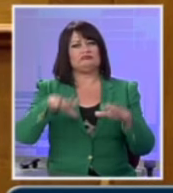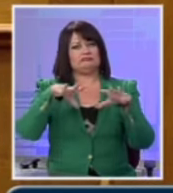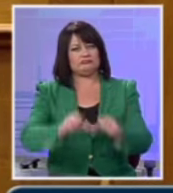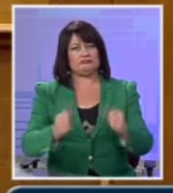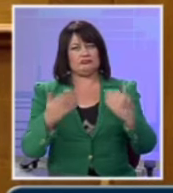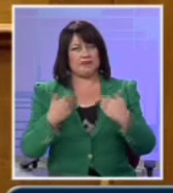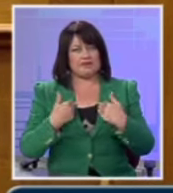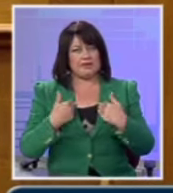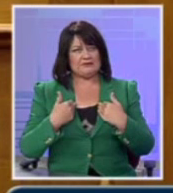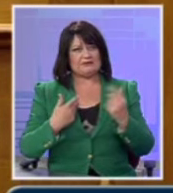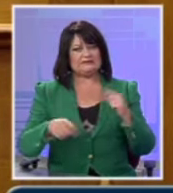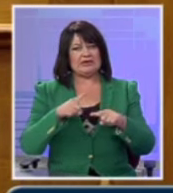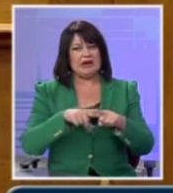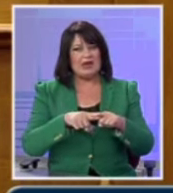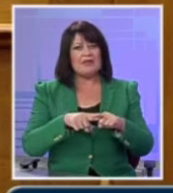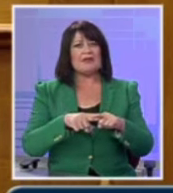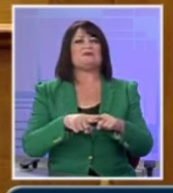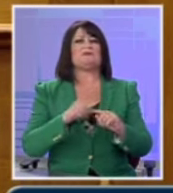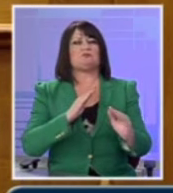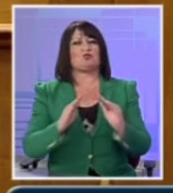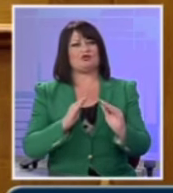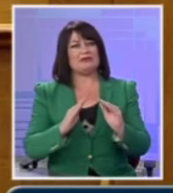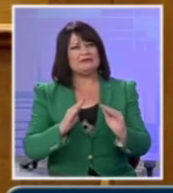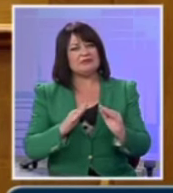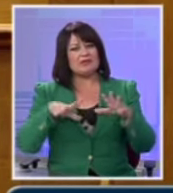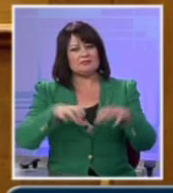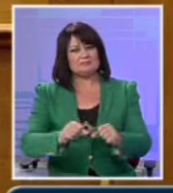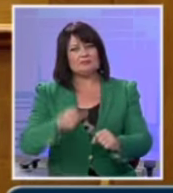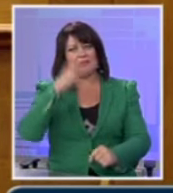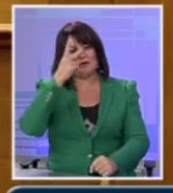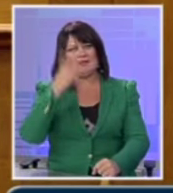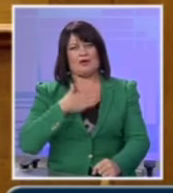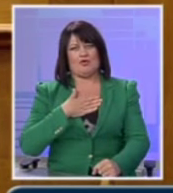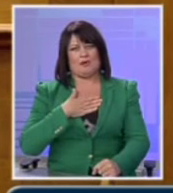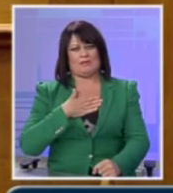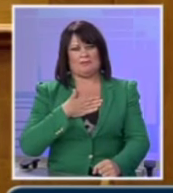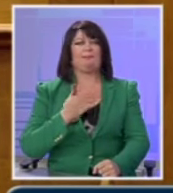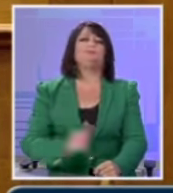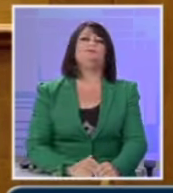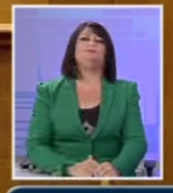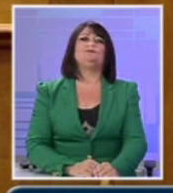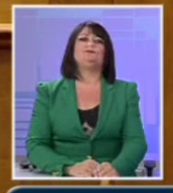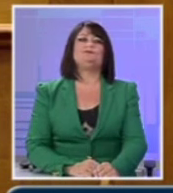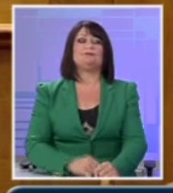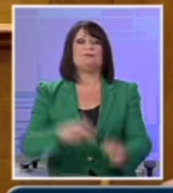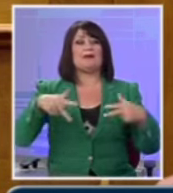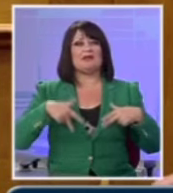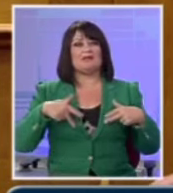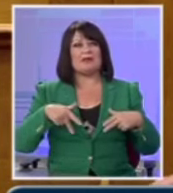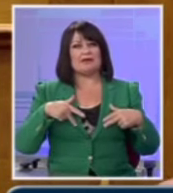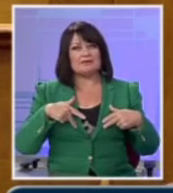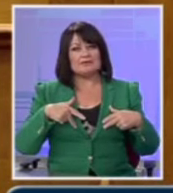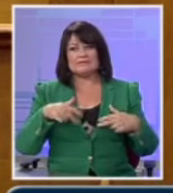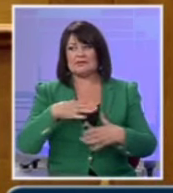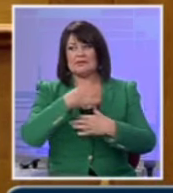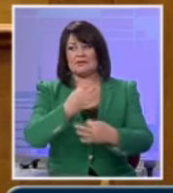και ακεραιότητα της χώρας, να διασφαλίζει την κυριαρχία της και τα κυριαρχικά της δικαιώματα. Αυτή η κυβέρνηση που εκπροσωπώ